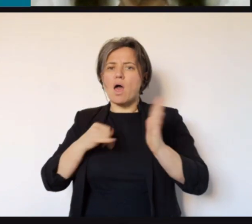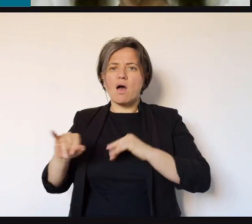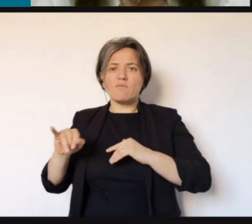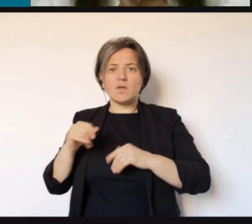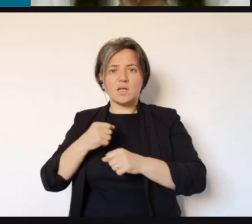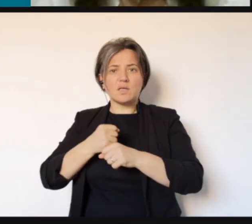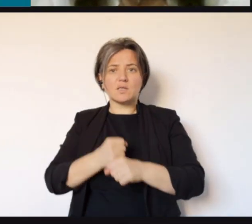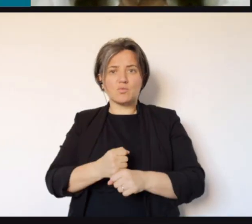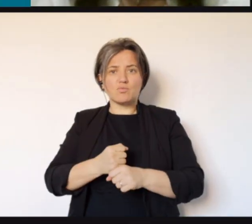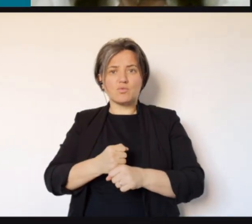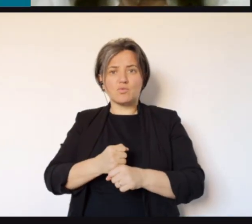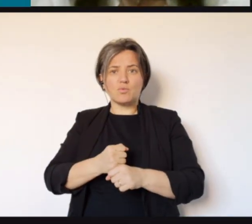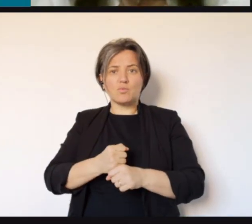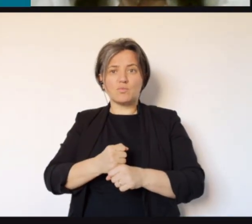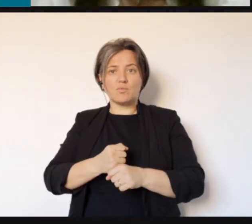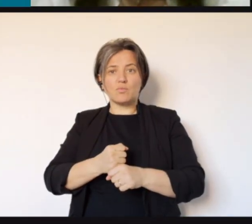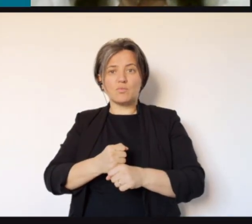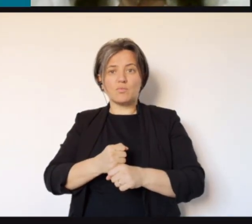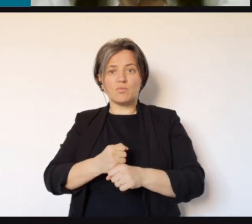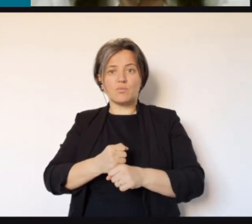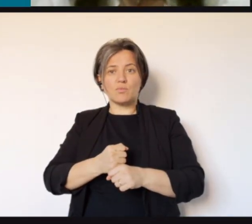però